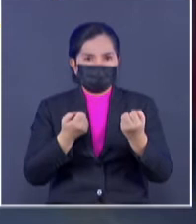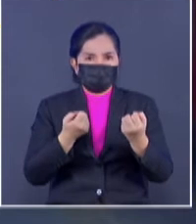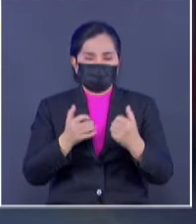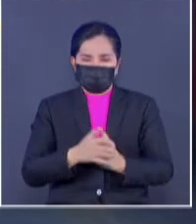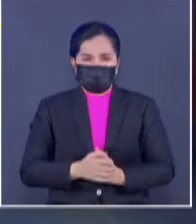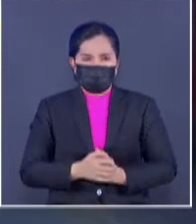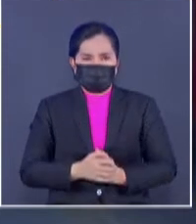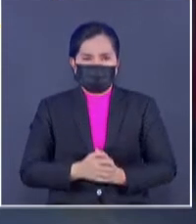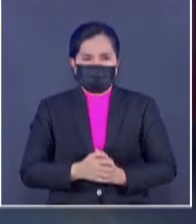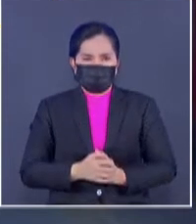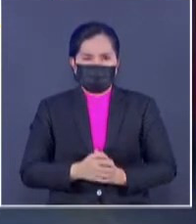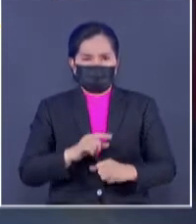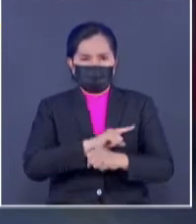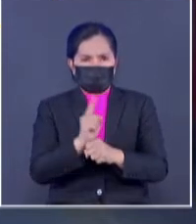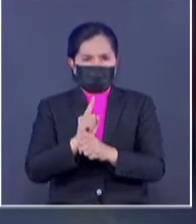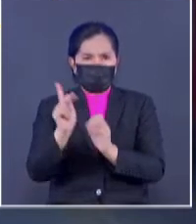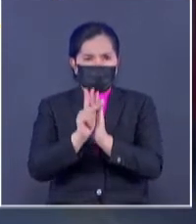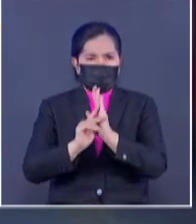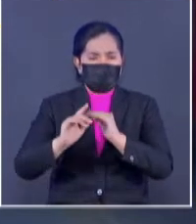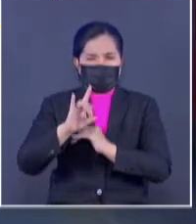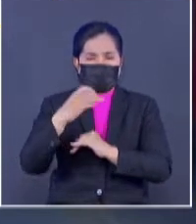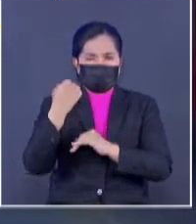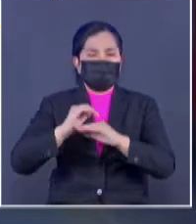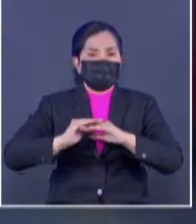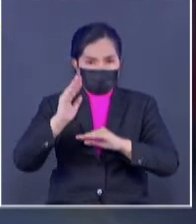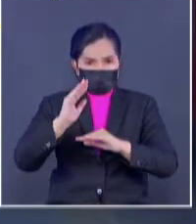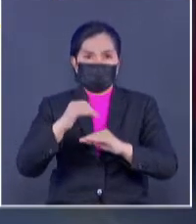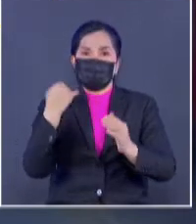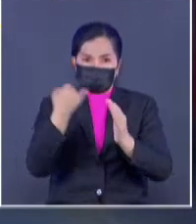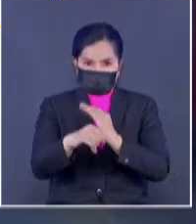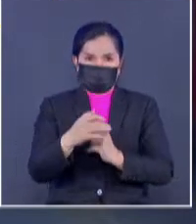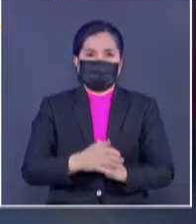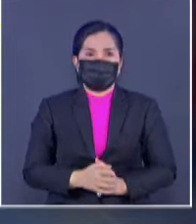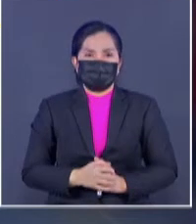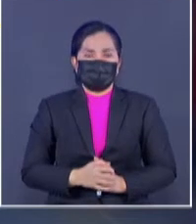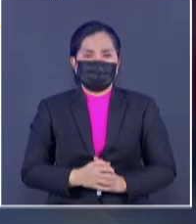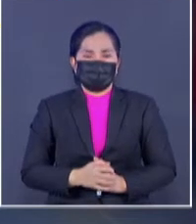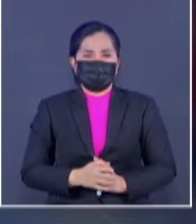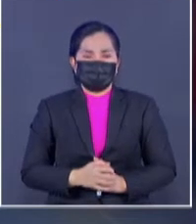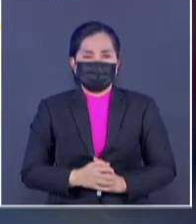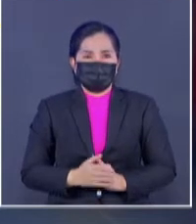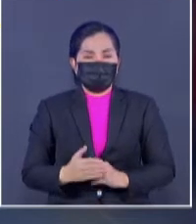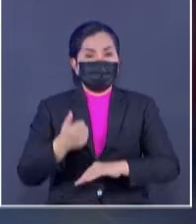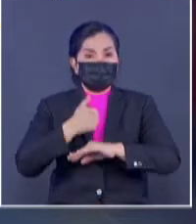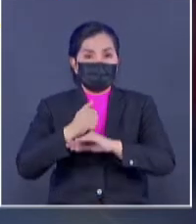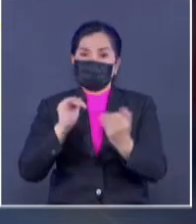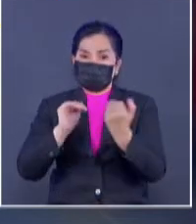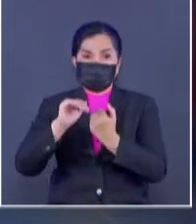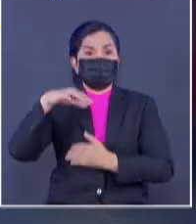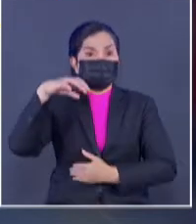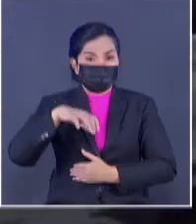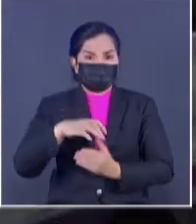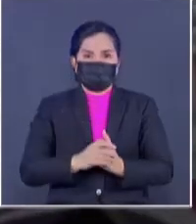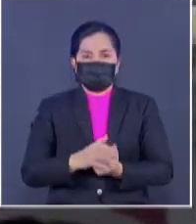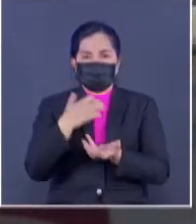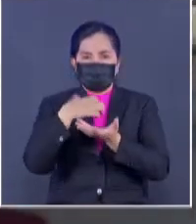วมไปถึงการใช้ความเร็วเกินกำหนดที่110กิโลเมตรต่อชั่วโมงเป็นต้นทางฝากฝั่งของอธิบดีกรมการขนส่งทางบกนะ